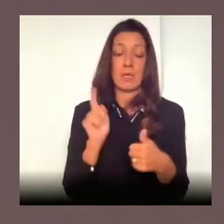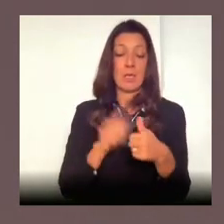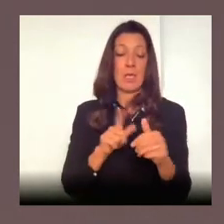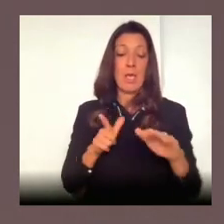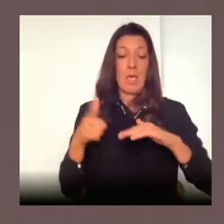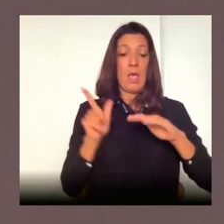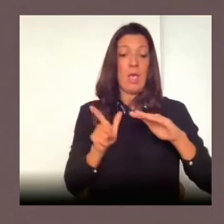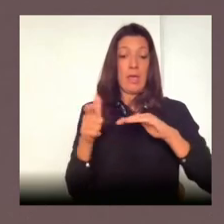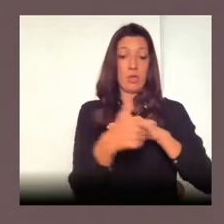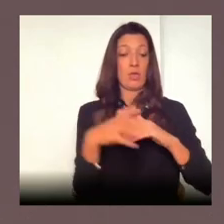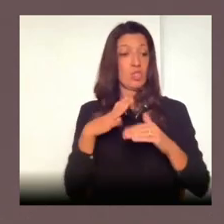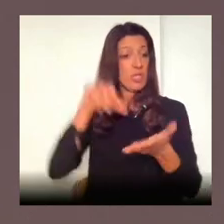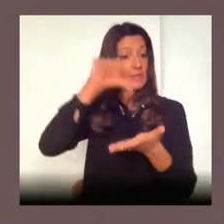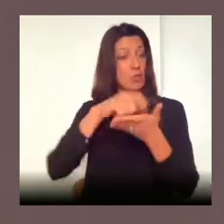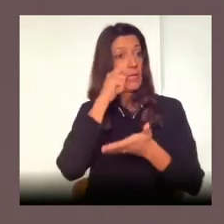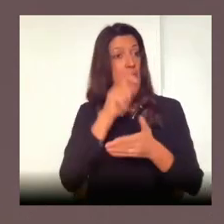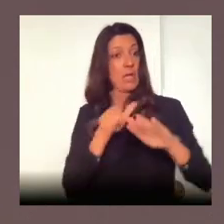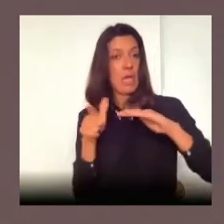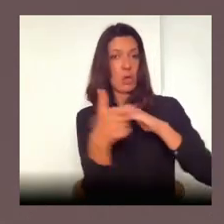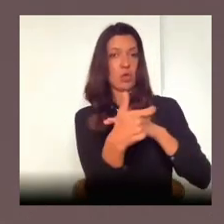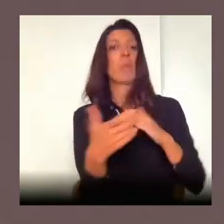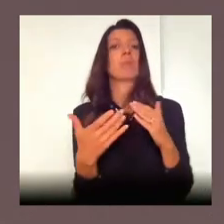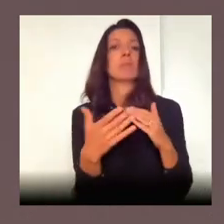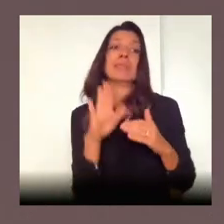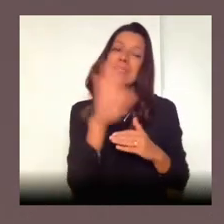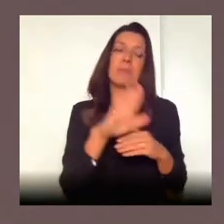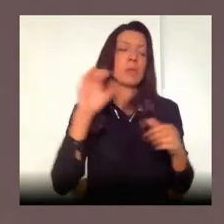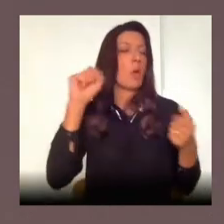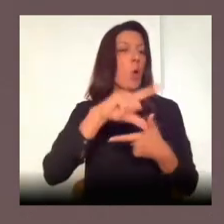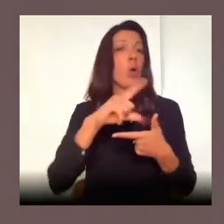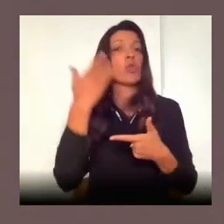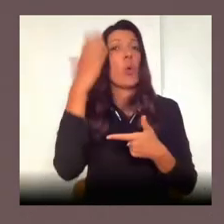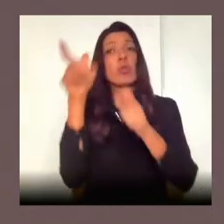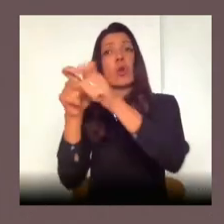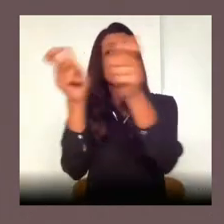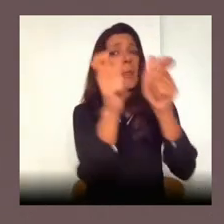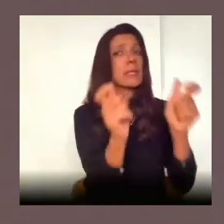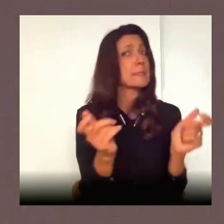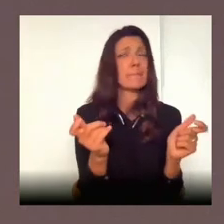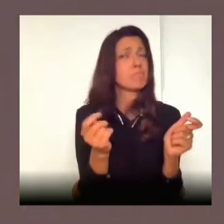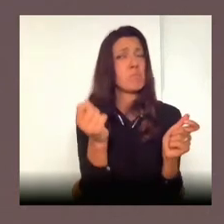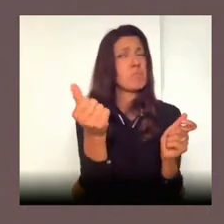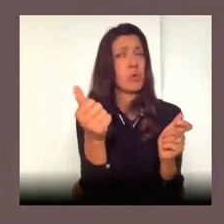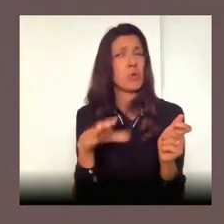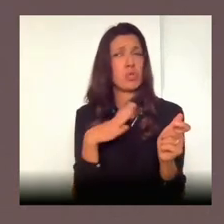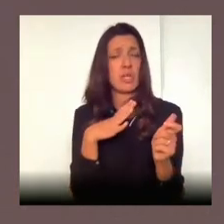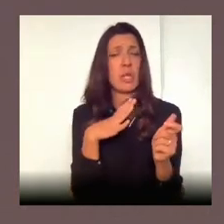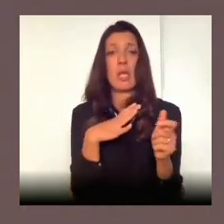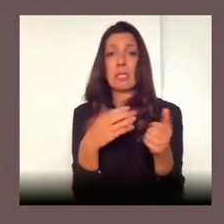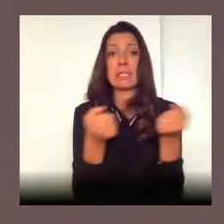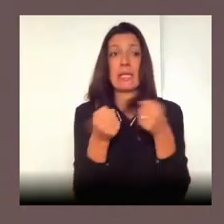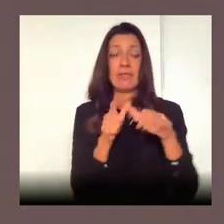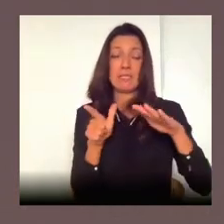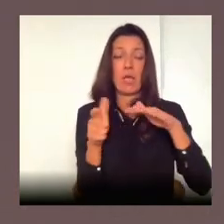On a un centre d'expertise d'ergonomes. Alors là aussi, c'est une spécificité Orange. Il y a très peu d'entreprises qui ont leur propre service